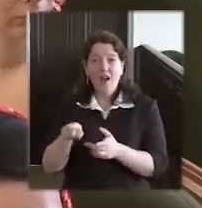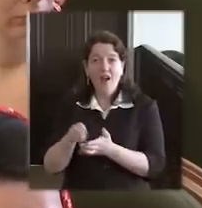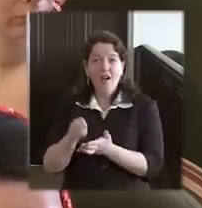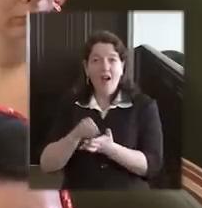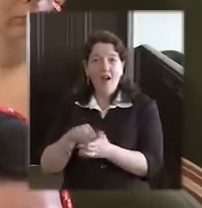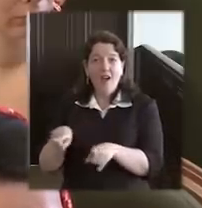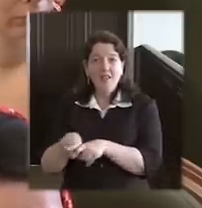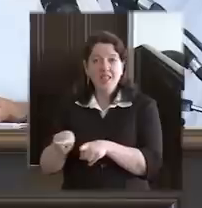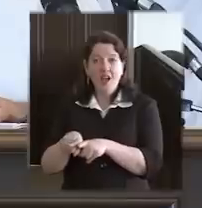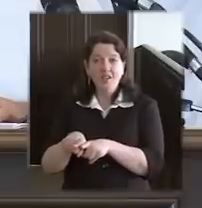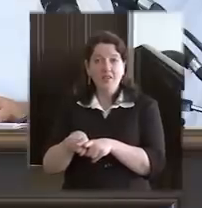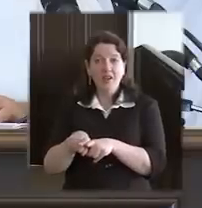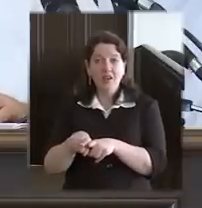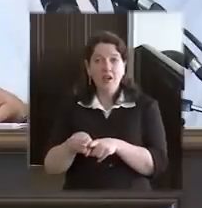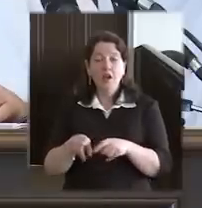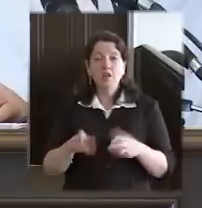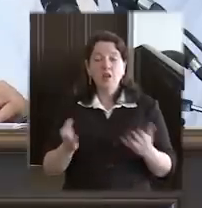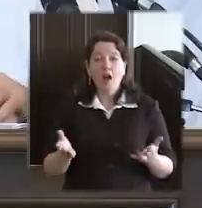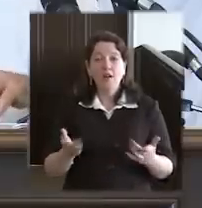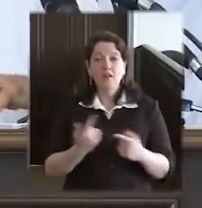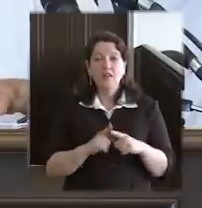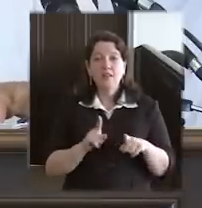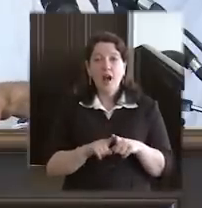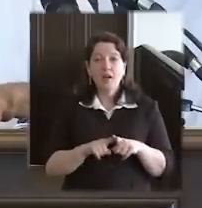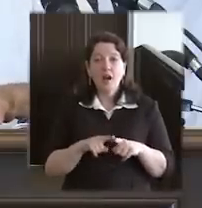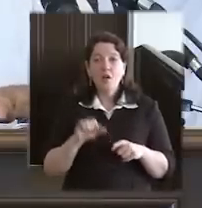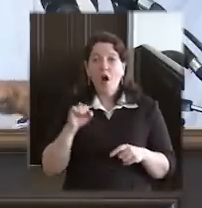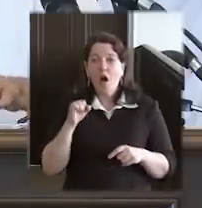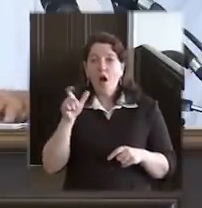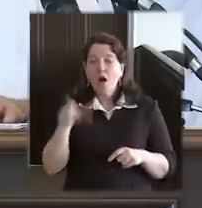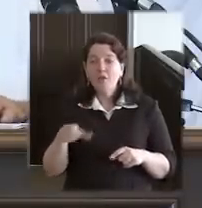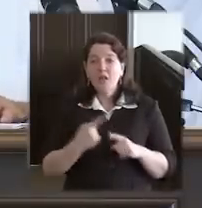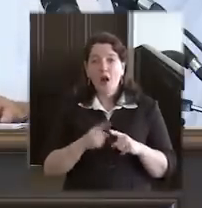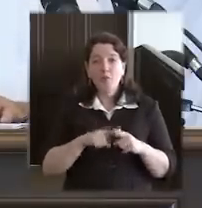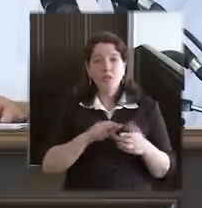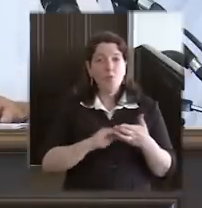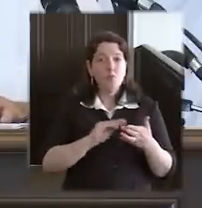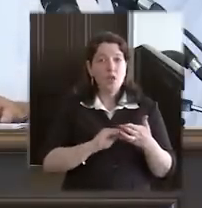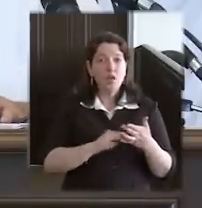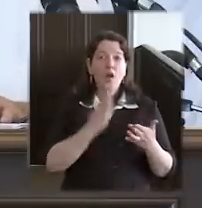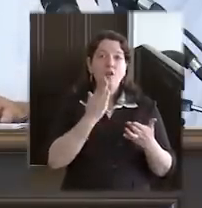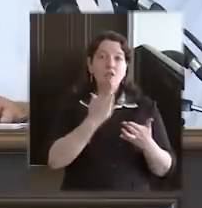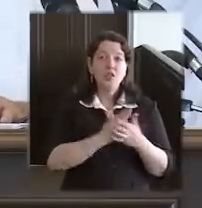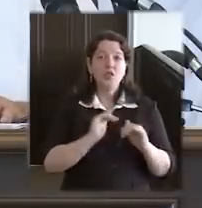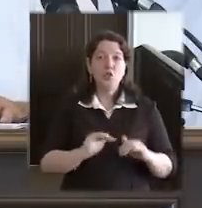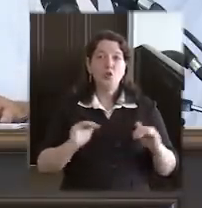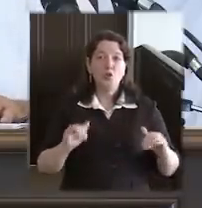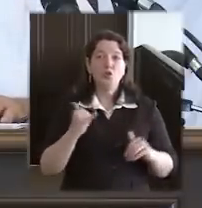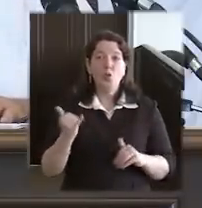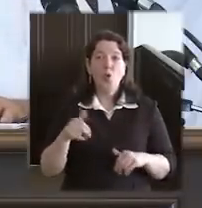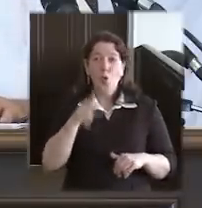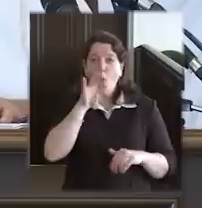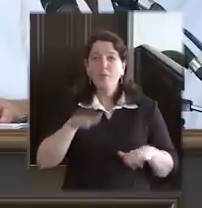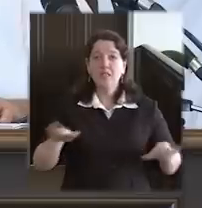«Права детеныши». Почему этот бессовестный этот... Автор говорит, где детеныши у зверей,